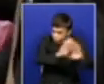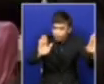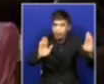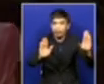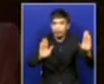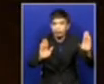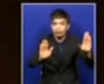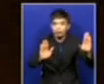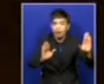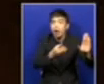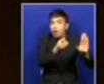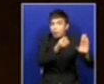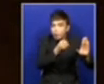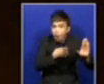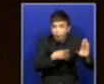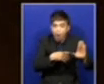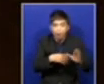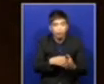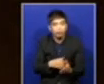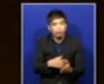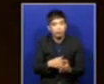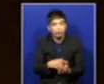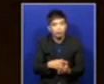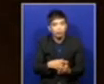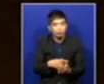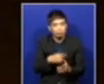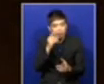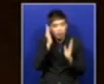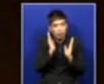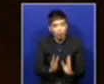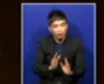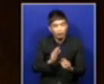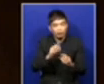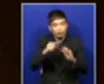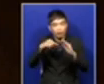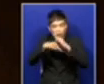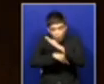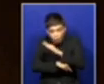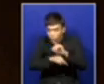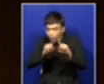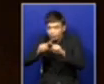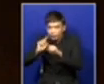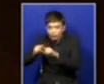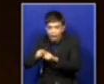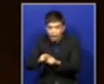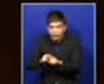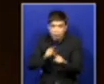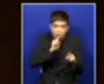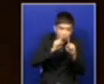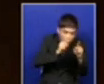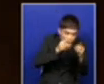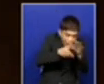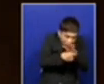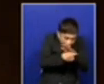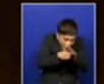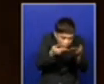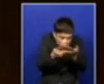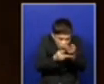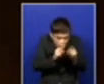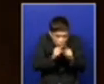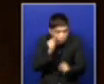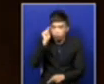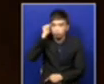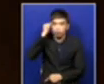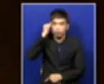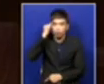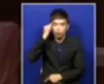เพราะว่ามีไอ้จุกไอ้แกะนะแต่ผมว่าน่าจะไอ้โม่งอะ ไปเจรจาเต้าไว้ก็จริงหรือเปล่าผมไม่รู้ครับก็เป็นหน้าที่ของฝ่ายค้านที่